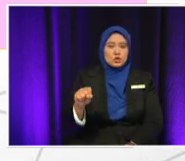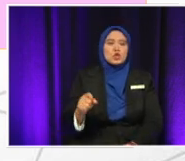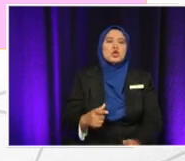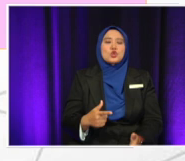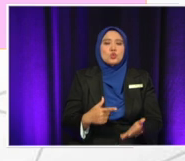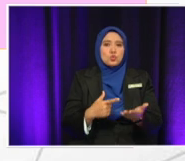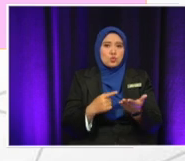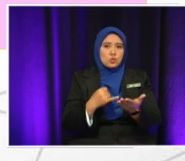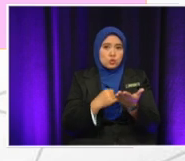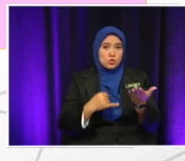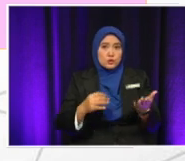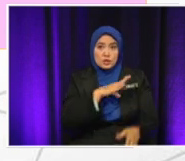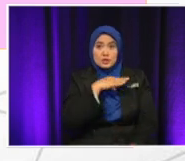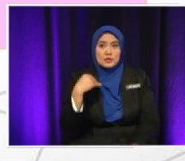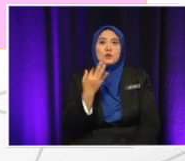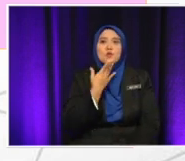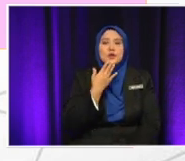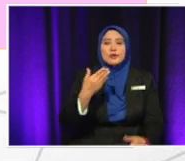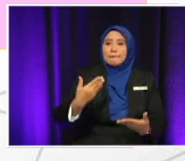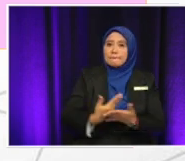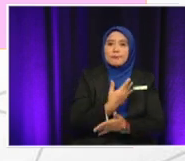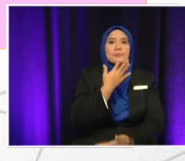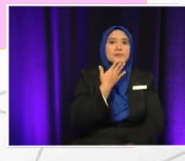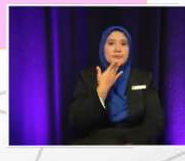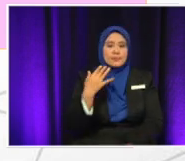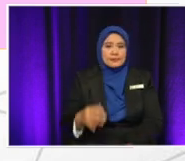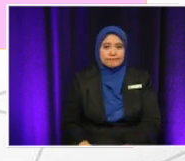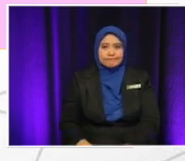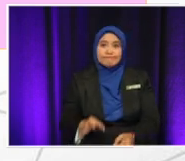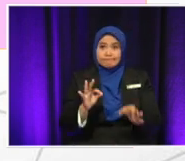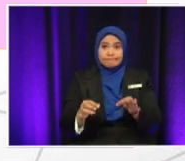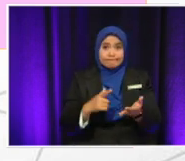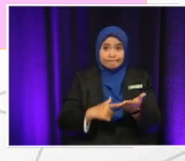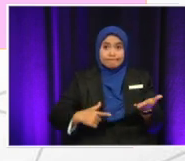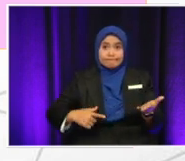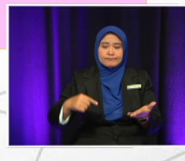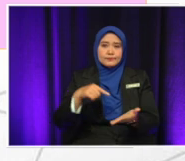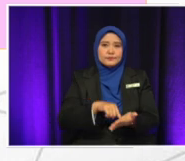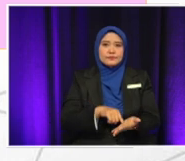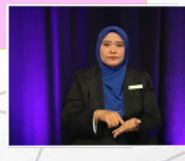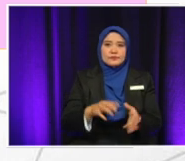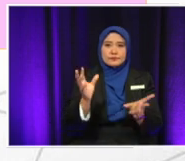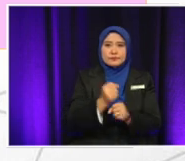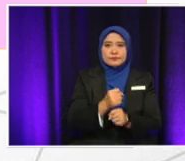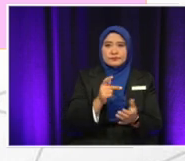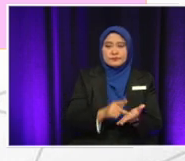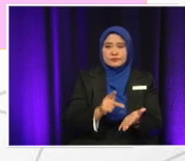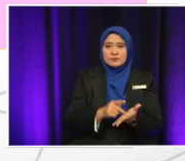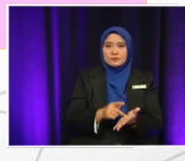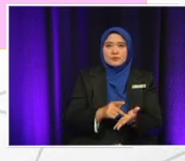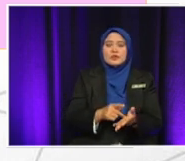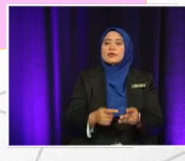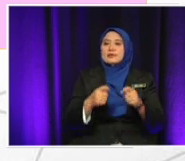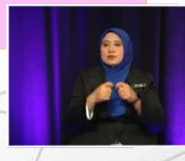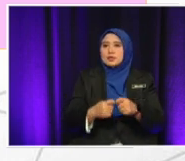warnanya kan Oke jadi lah karena yang seperti ini eh akan dia mikir Dinilai dari segi menempati jenis